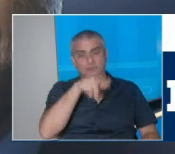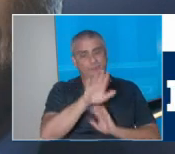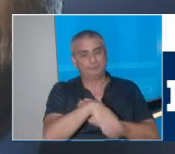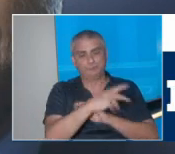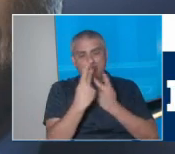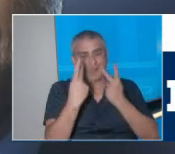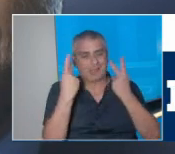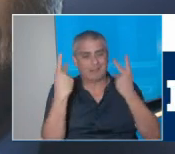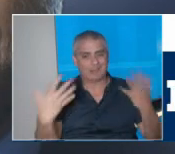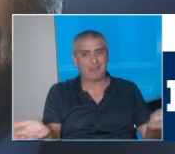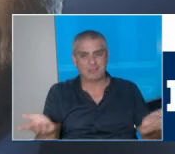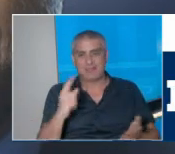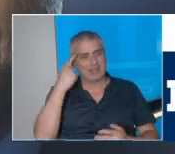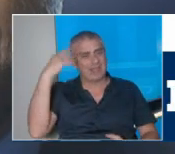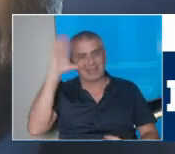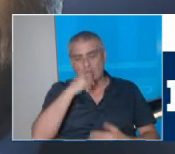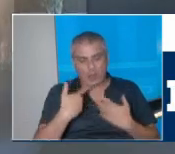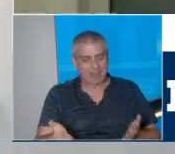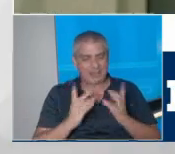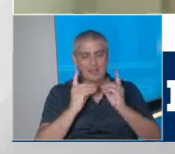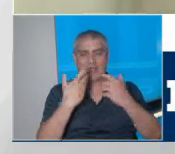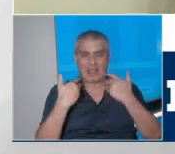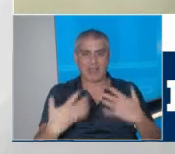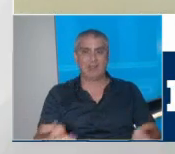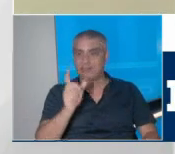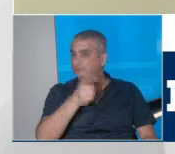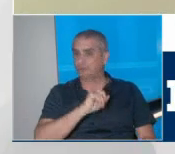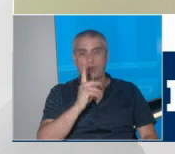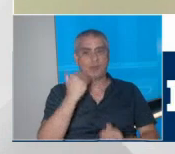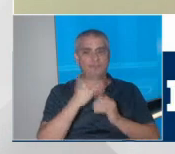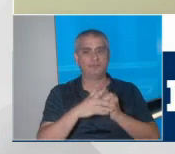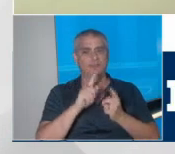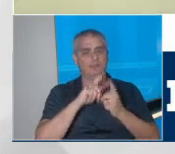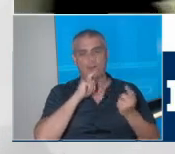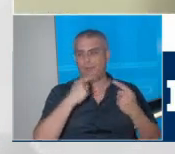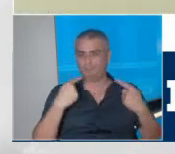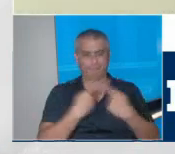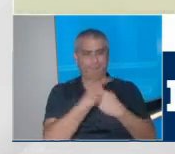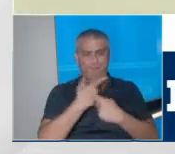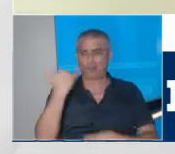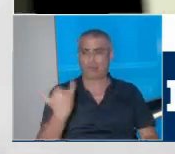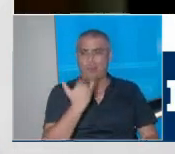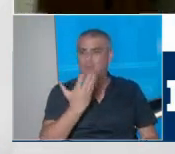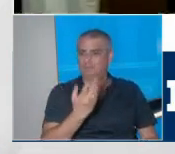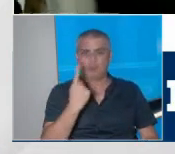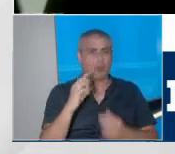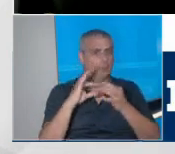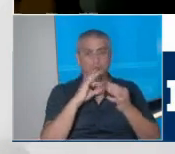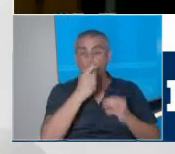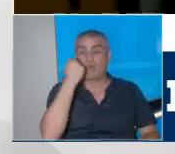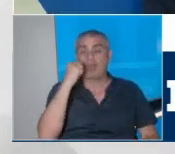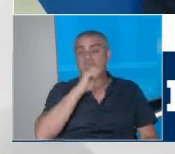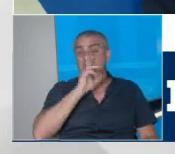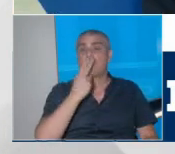חלול, חסר ערכים, חסר אידיאולוגיה, חסר דרך. איש שלא מפסיק לסתור את עצמו כמעט בכל משפט, איש שהפר את